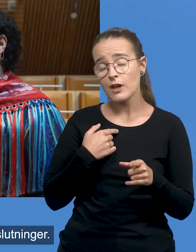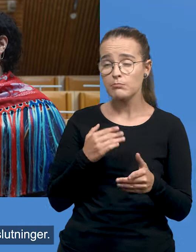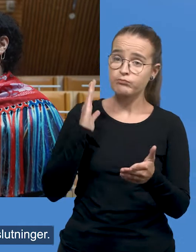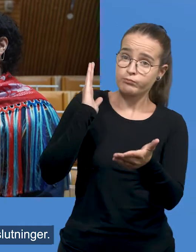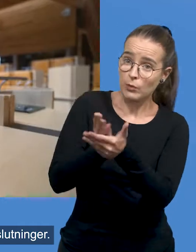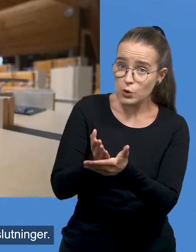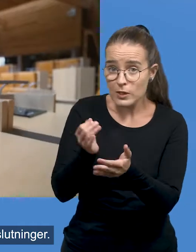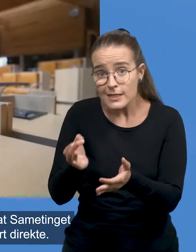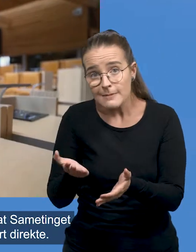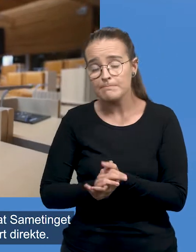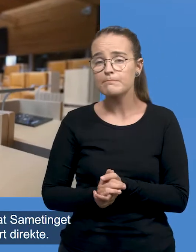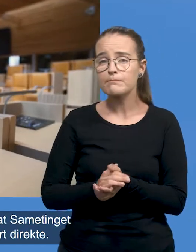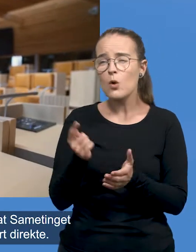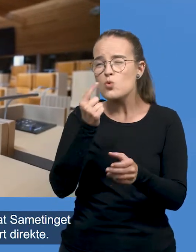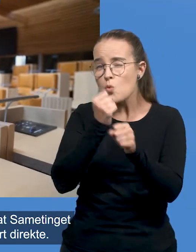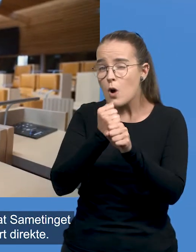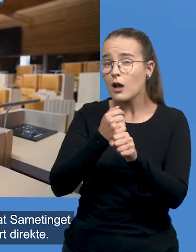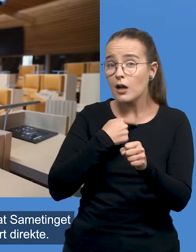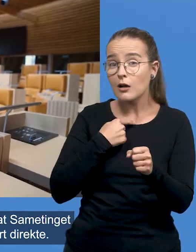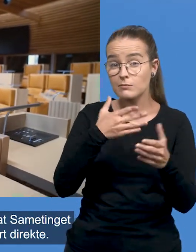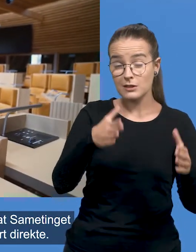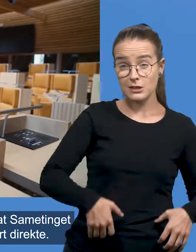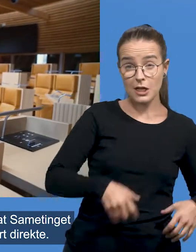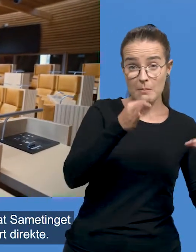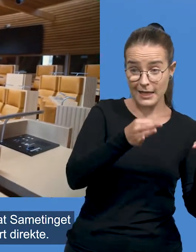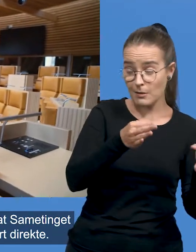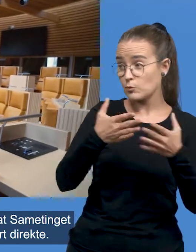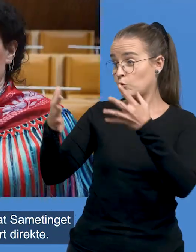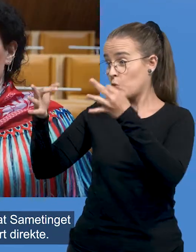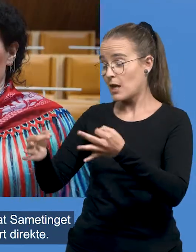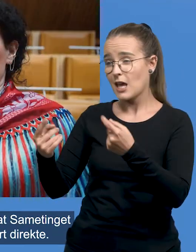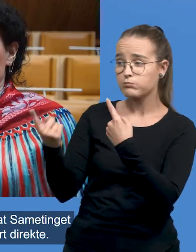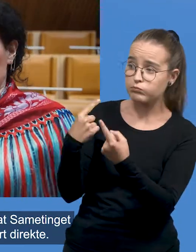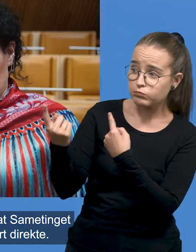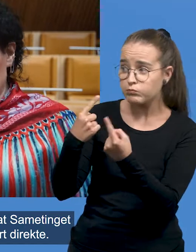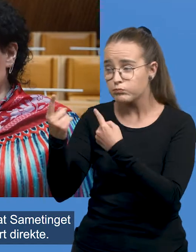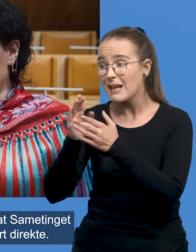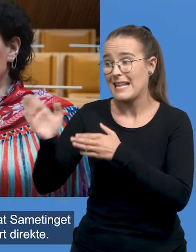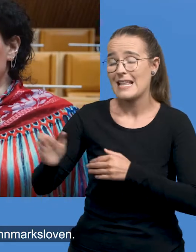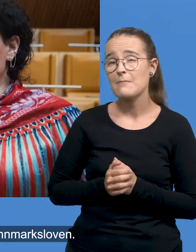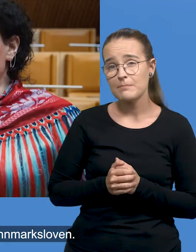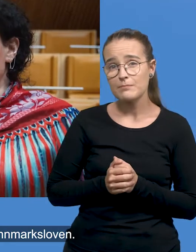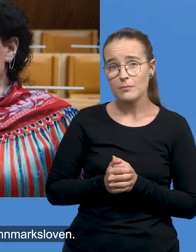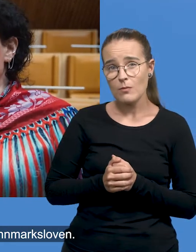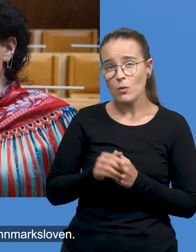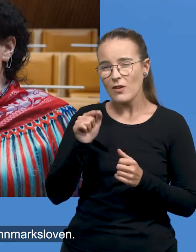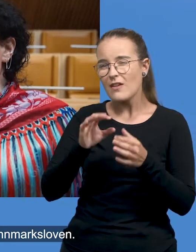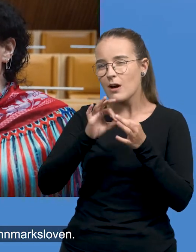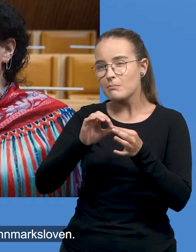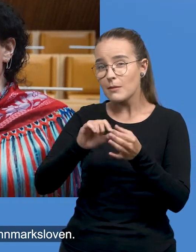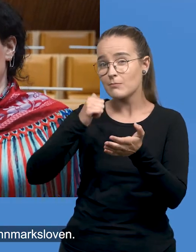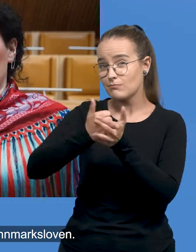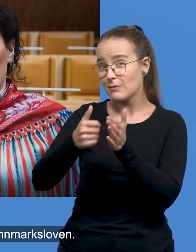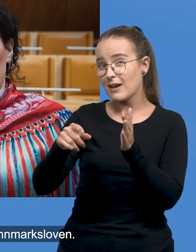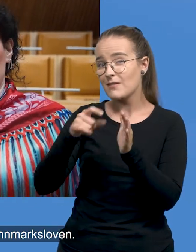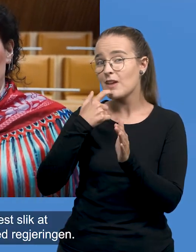til beslutninger. Det har skjedd et par ganger at Sametinget og Stortinget har konsultert direkte. Og det var under